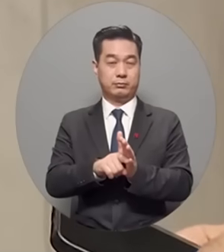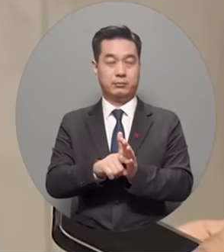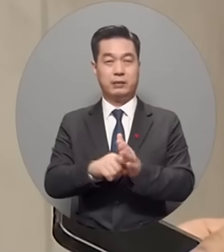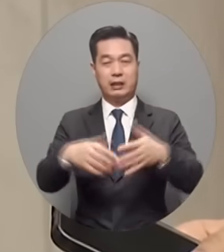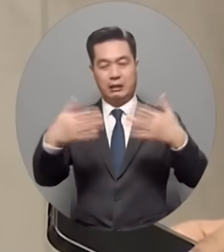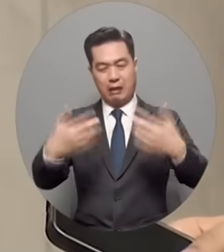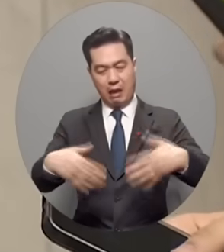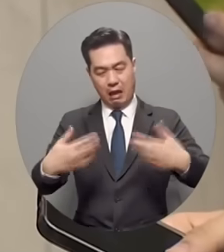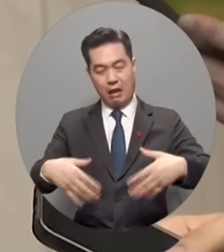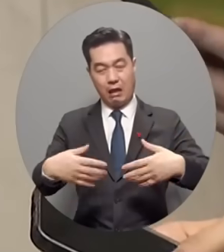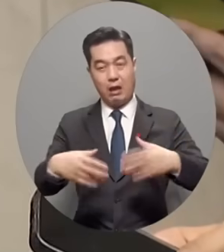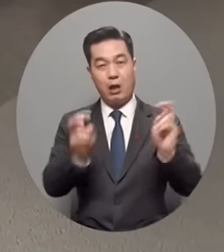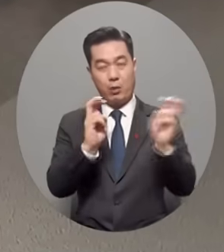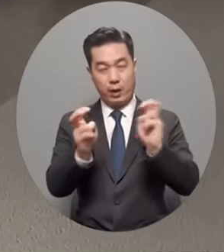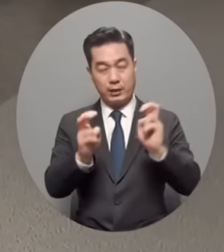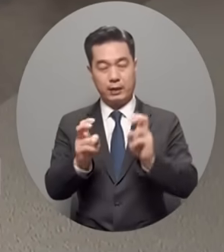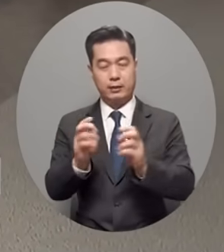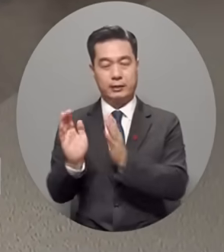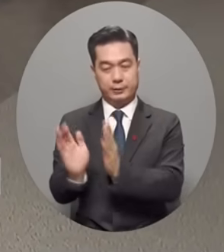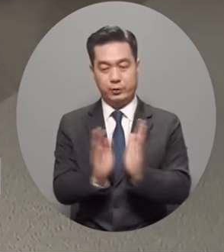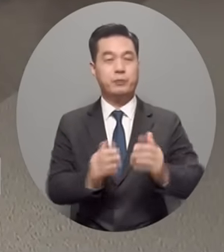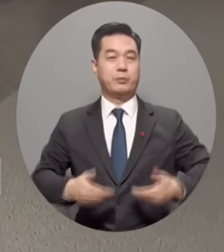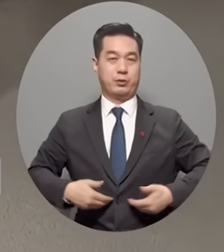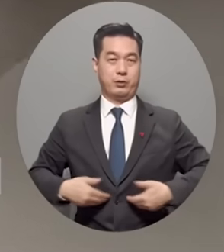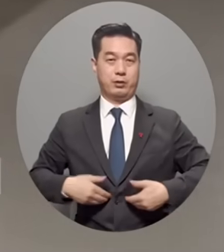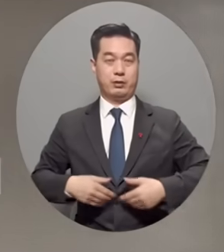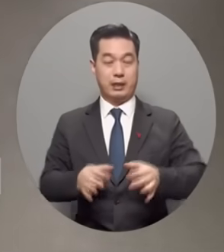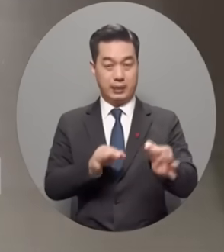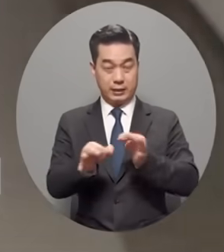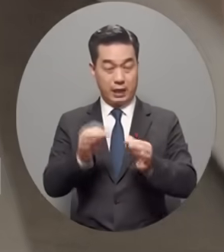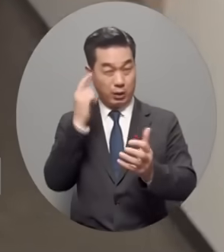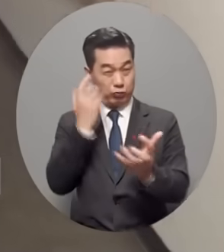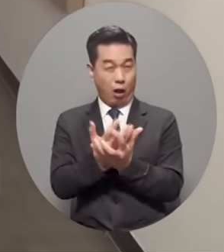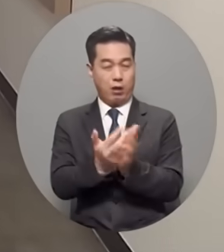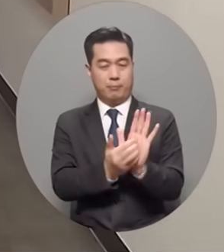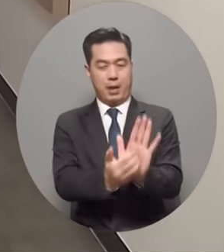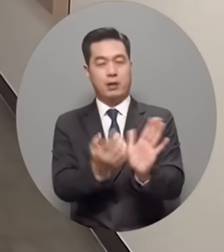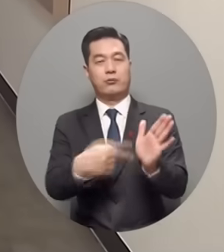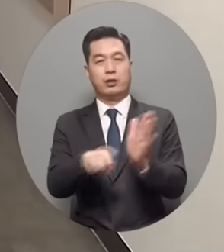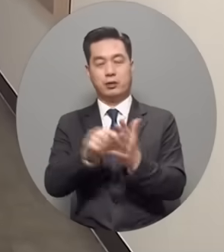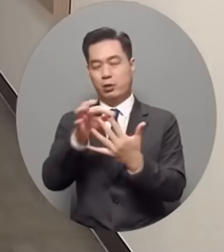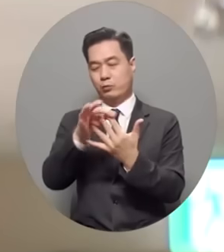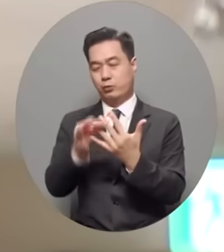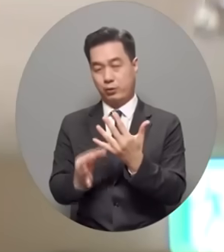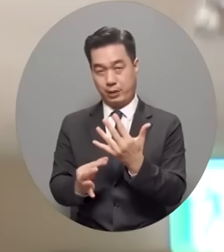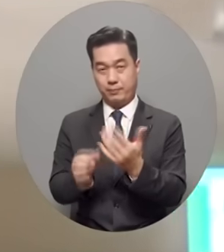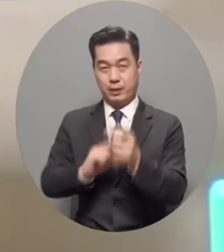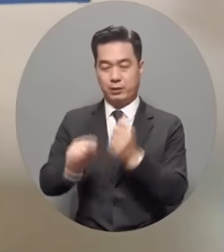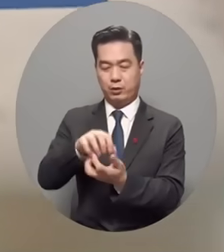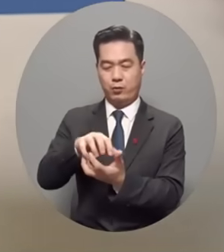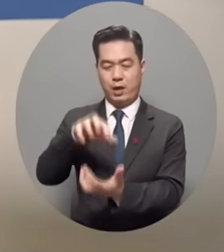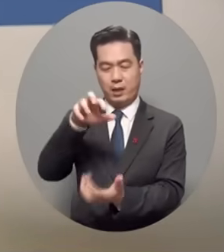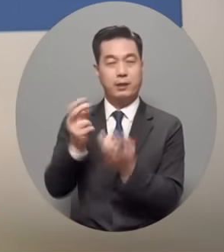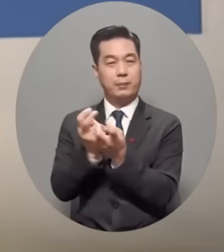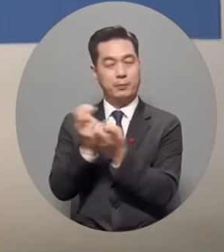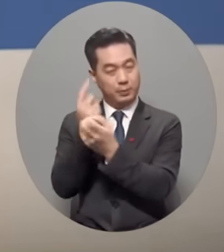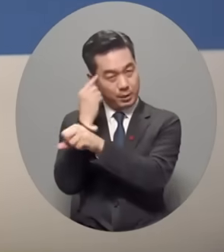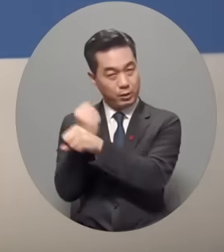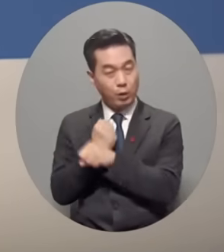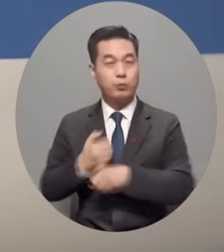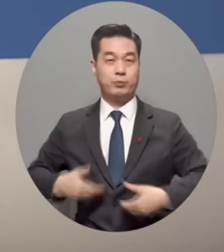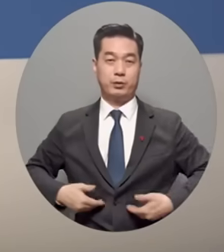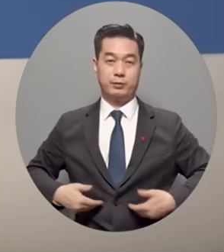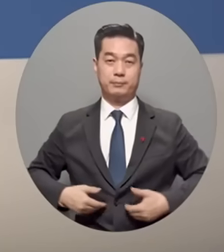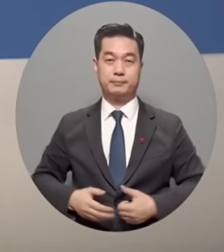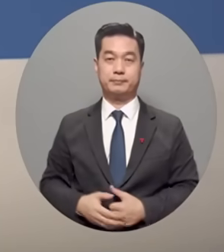불가피하다고 밝혔습니다. 다만 시장 충격을 막기 위해 시장 안정 프로그램 규모를 확대하는 방안 등을 검토하기로 했습니다. MBC